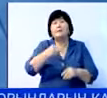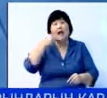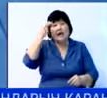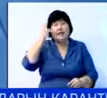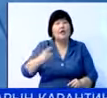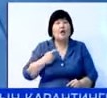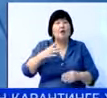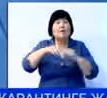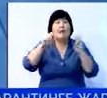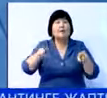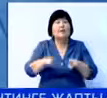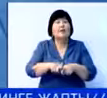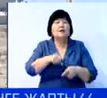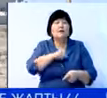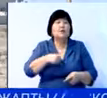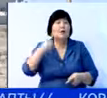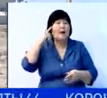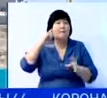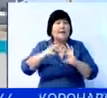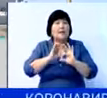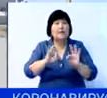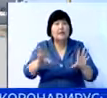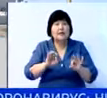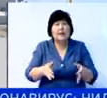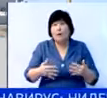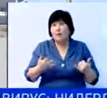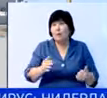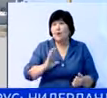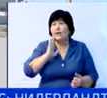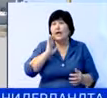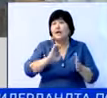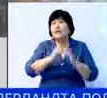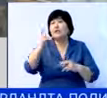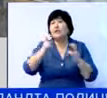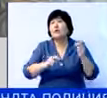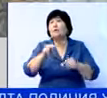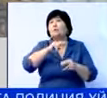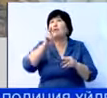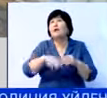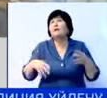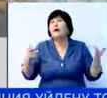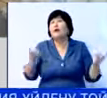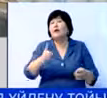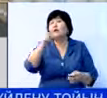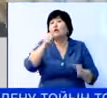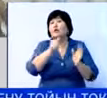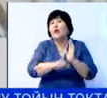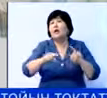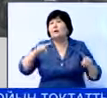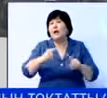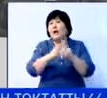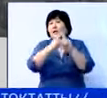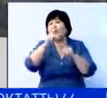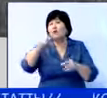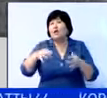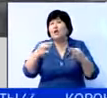мамандарға байланысты өз пікірін білдірді. Бүгінгі таңда шыны зауытының жұмысын аяқтау үшін қажетті 160 инженер рұқсат